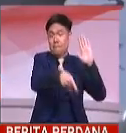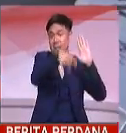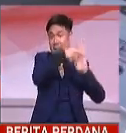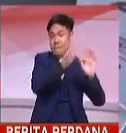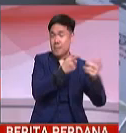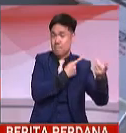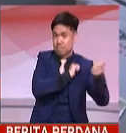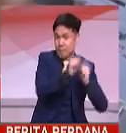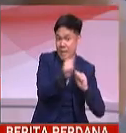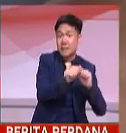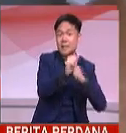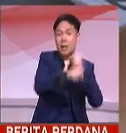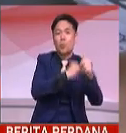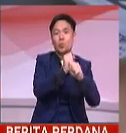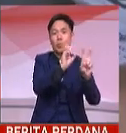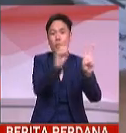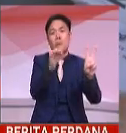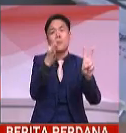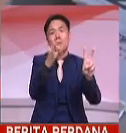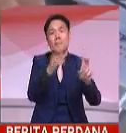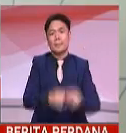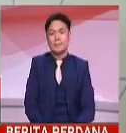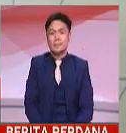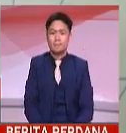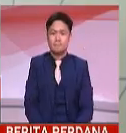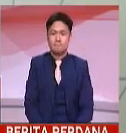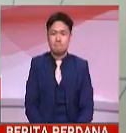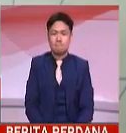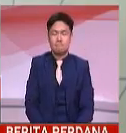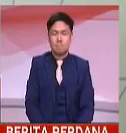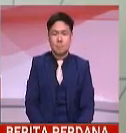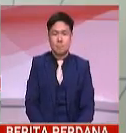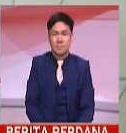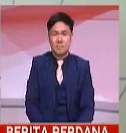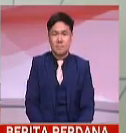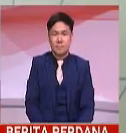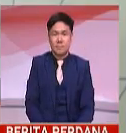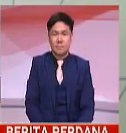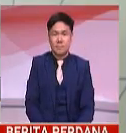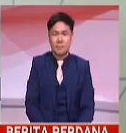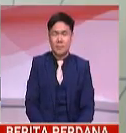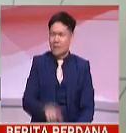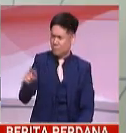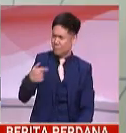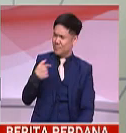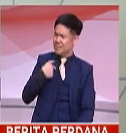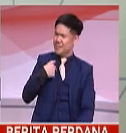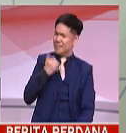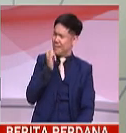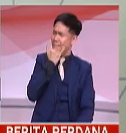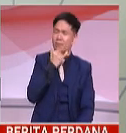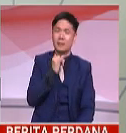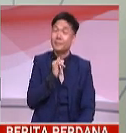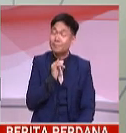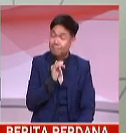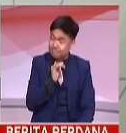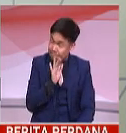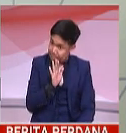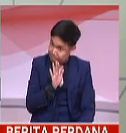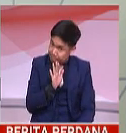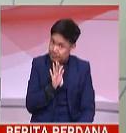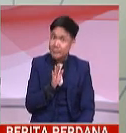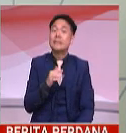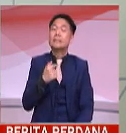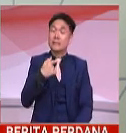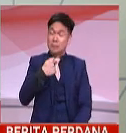pada 2019. So, don't blame us. I mean, kita